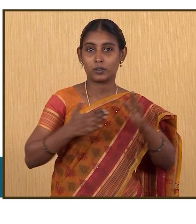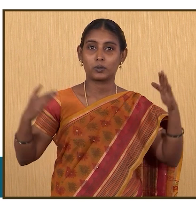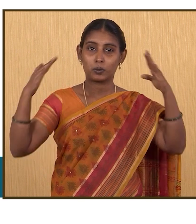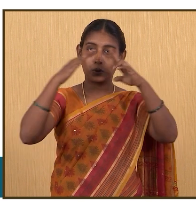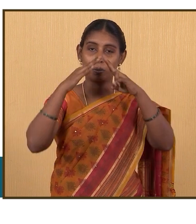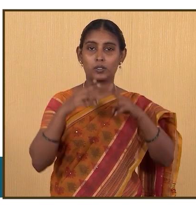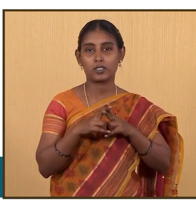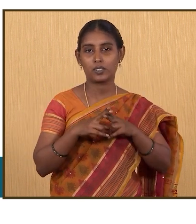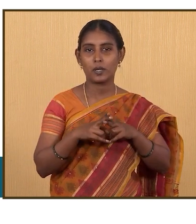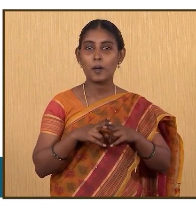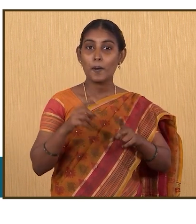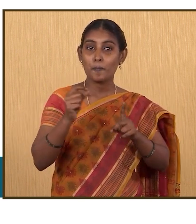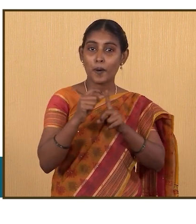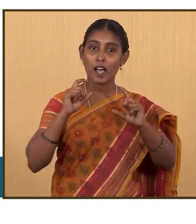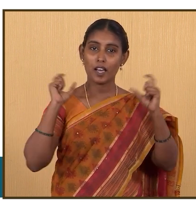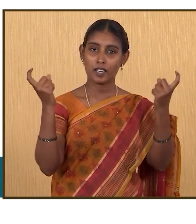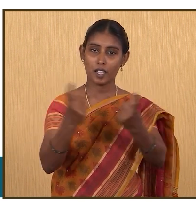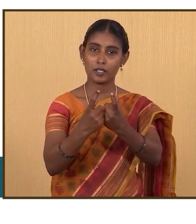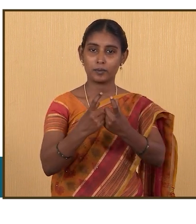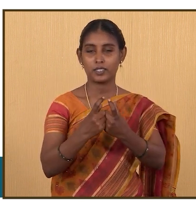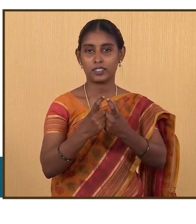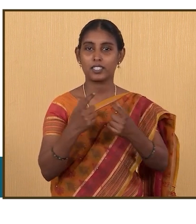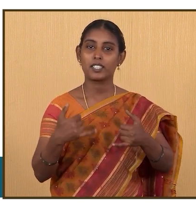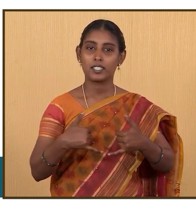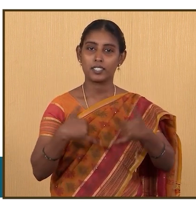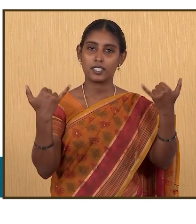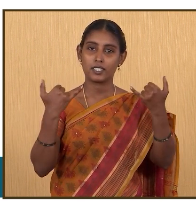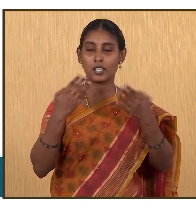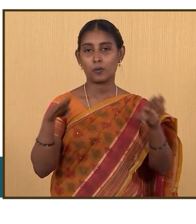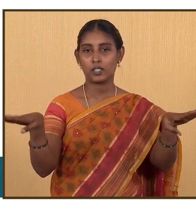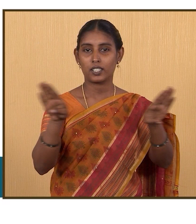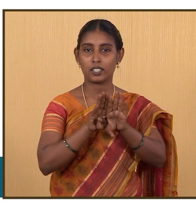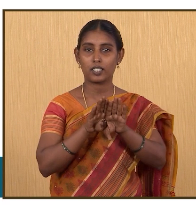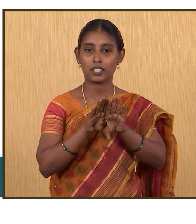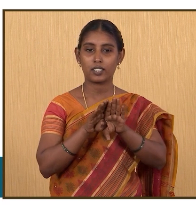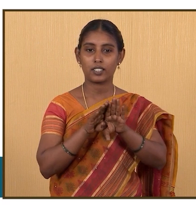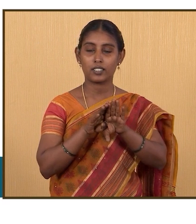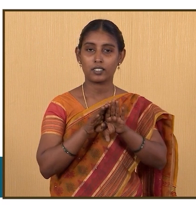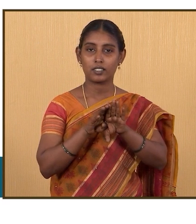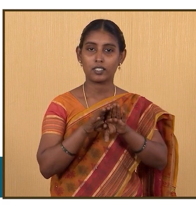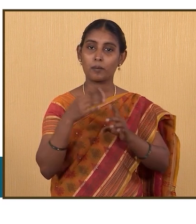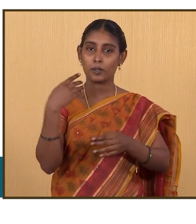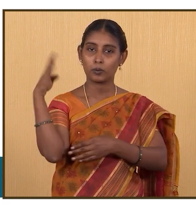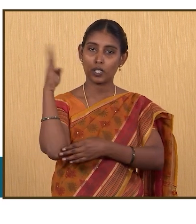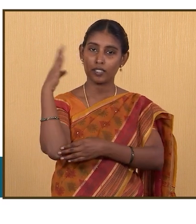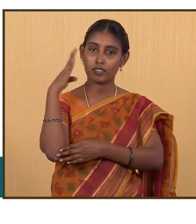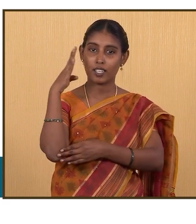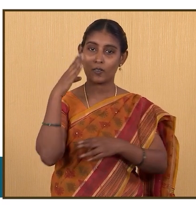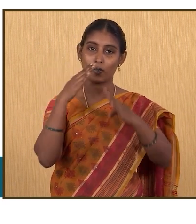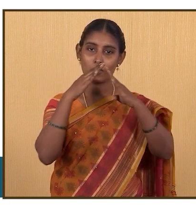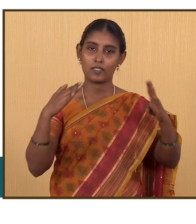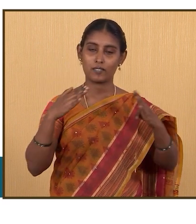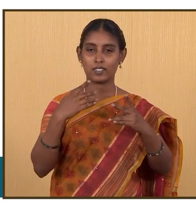இந்திய பாராளுமன்றம், இந்திய கேட், குடியரசுத் தலைவரோட மாளிகை, இது எல்லாம் நம்ம